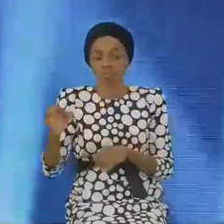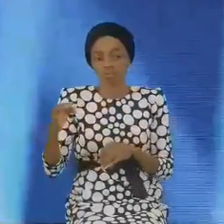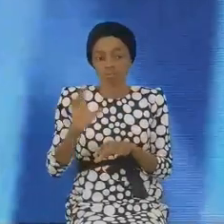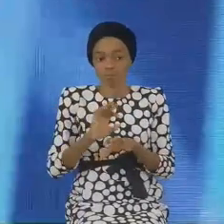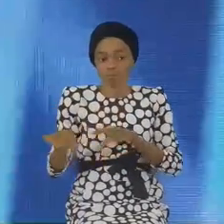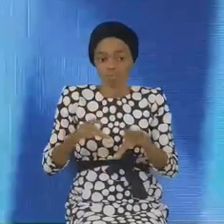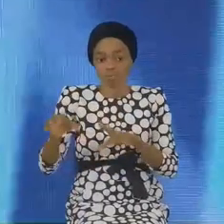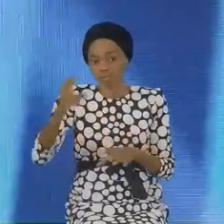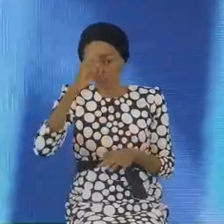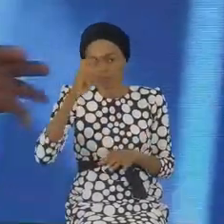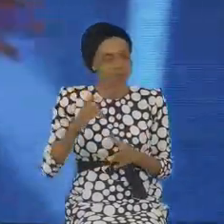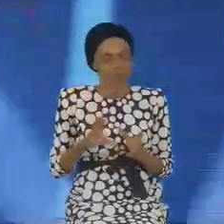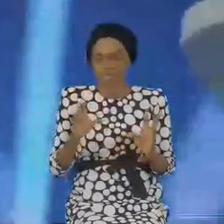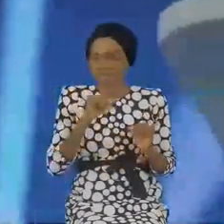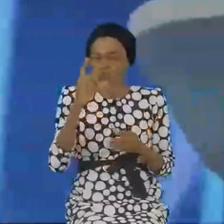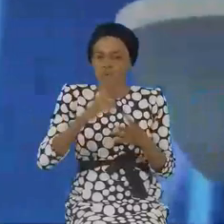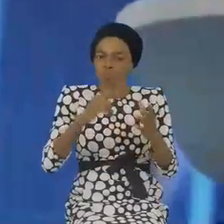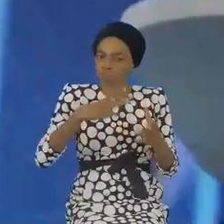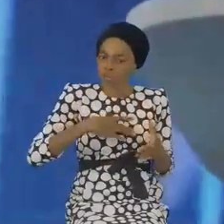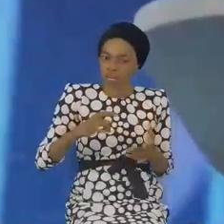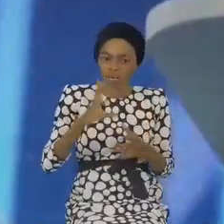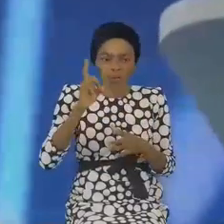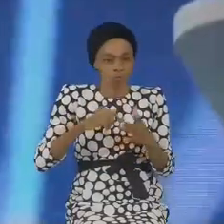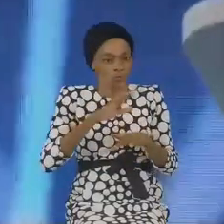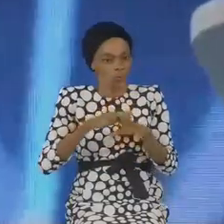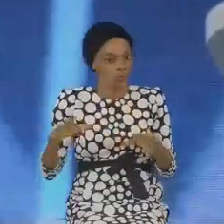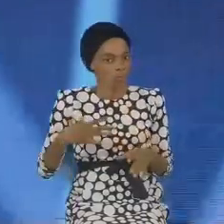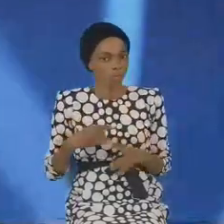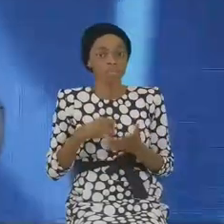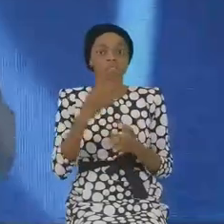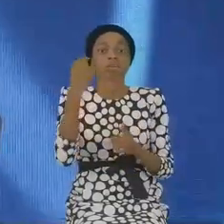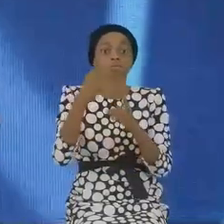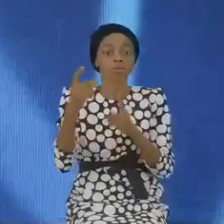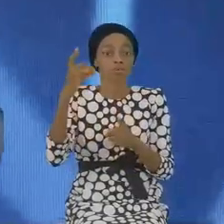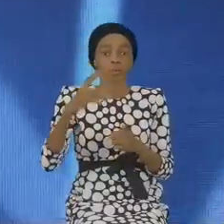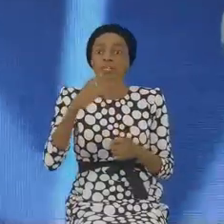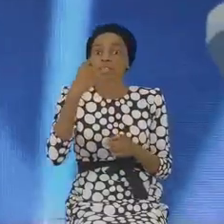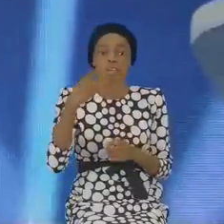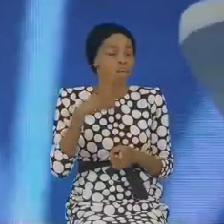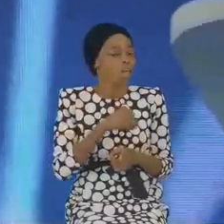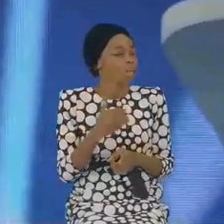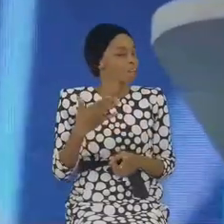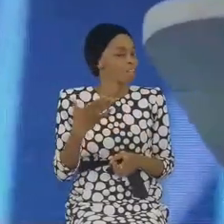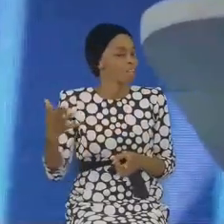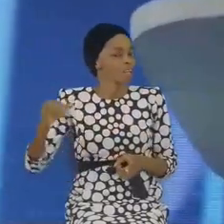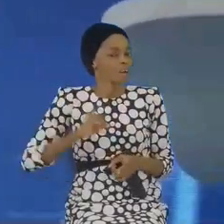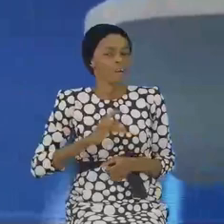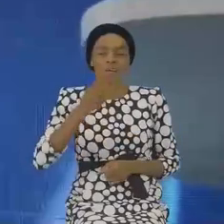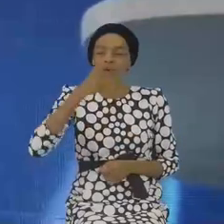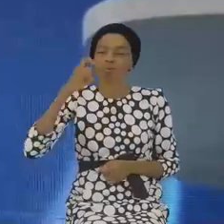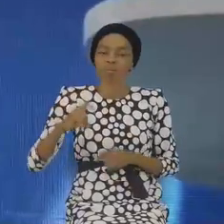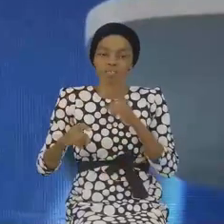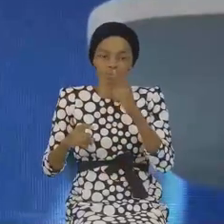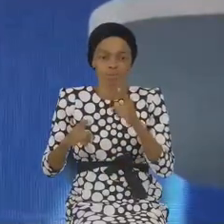aimes ou ce que tu n'aimes pas. C'est la parole de Dieu. Et il dit, vous observerez, vous mettrez en pratique toutes les choses que je vous